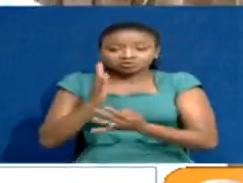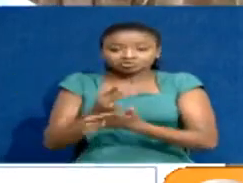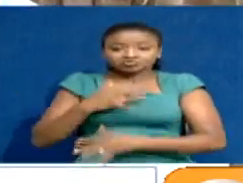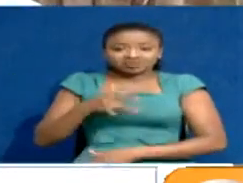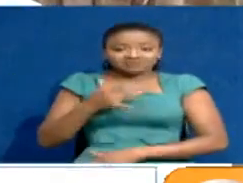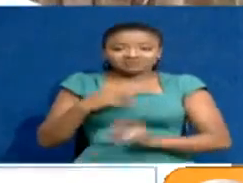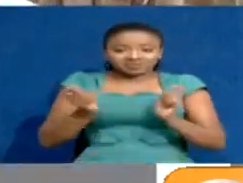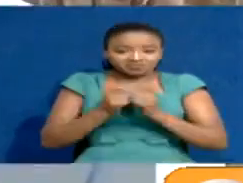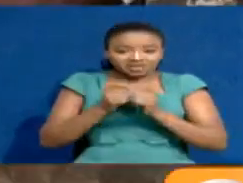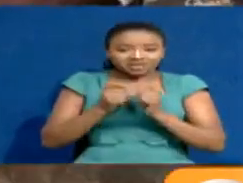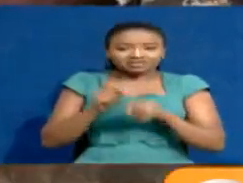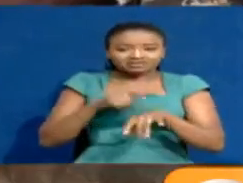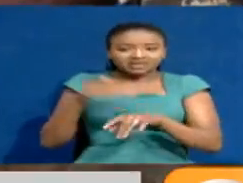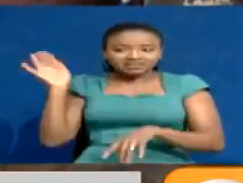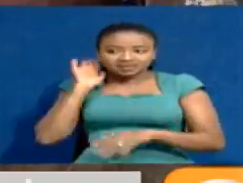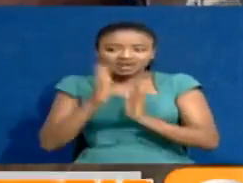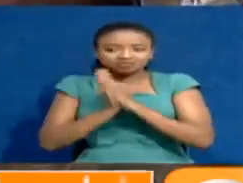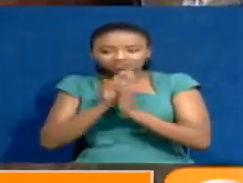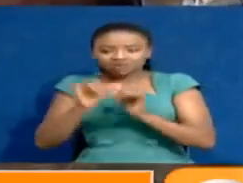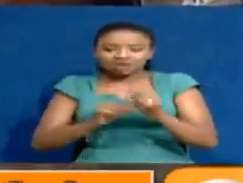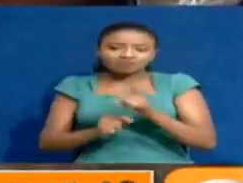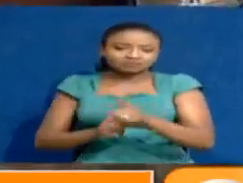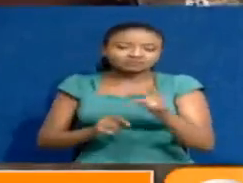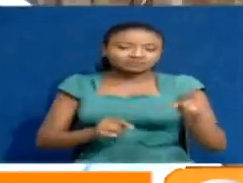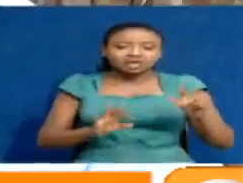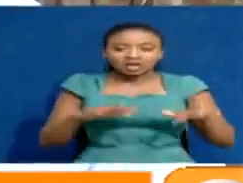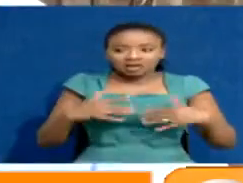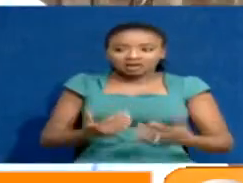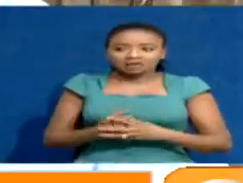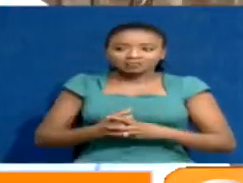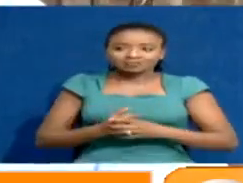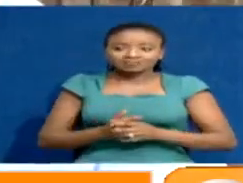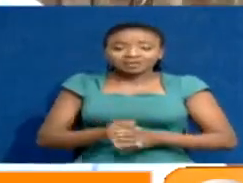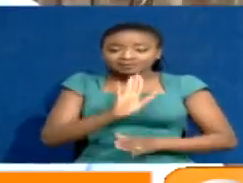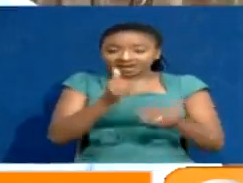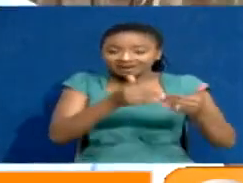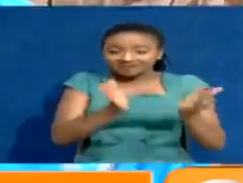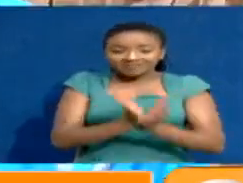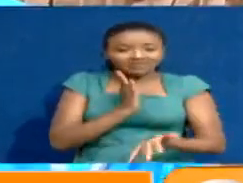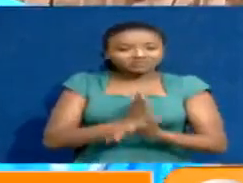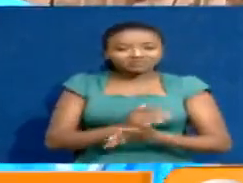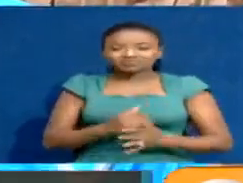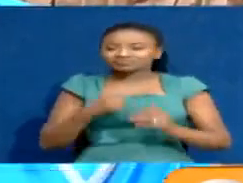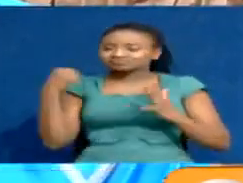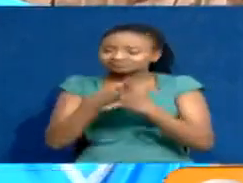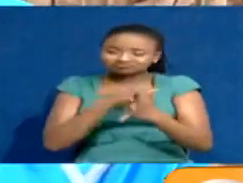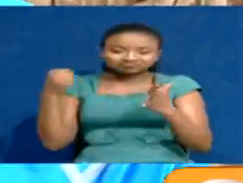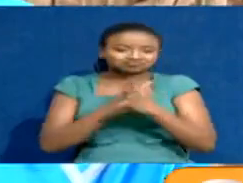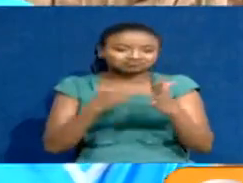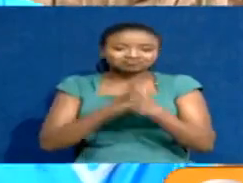lot when I hear these stories about her. Her family has gone through a lot. We've